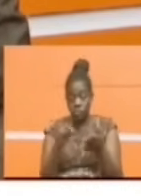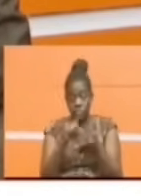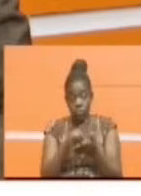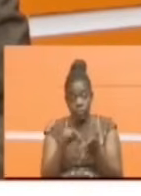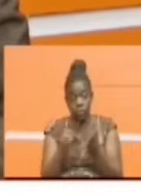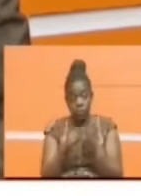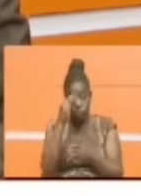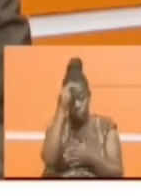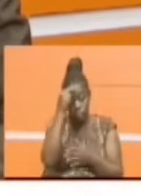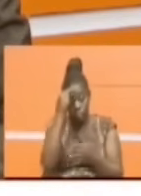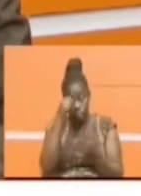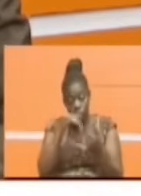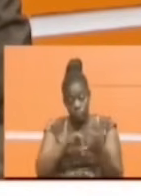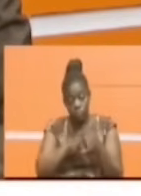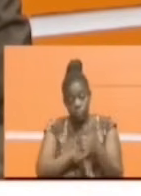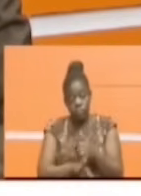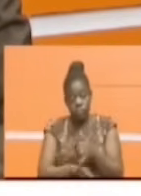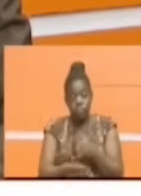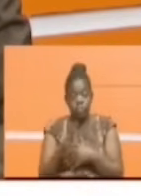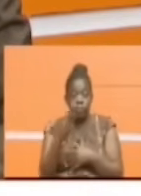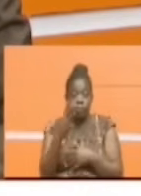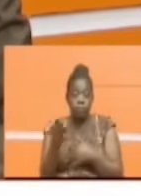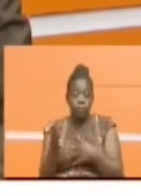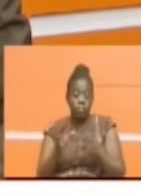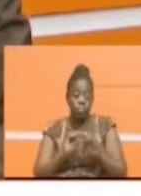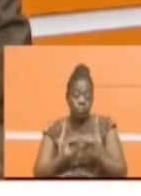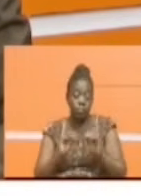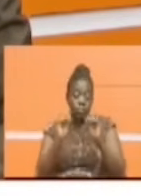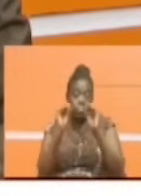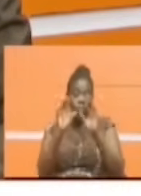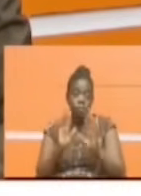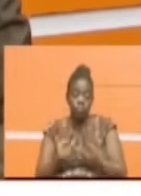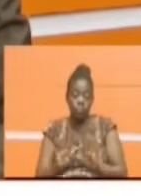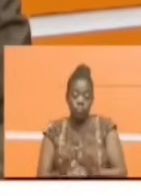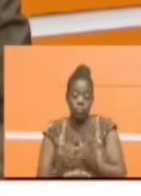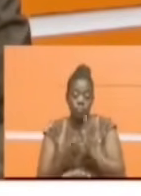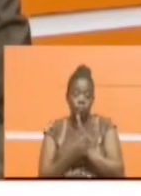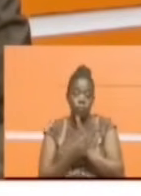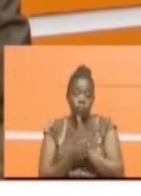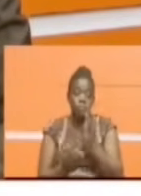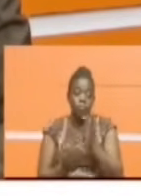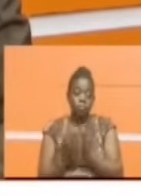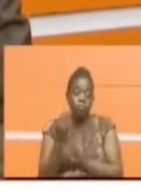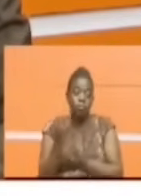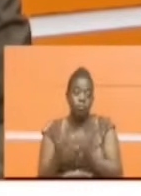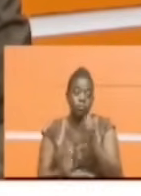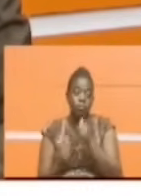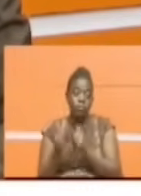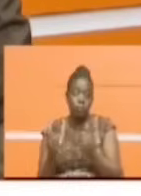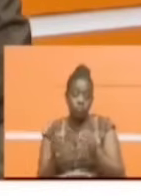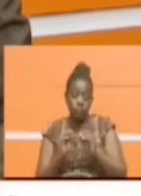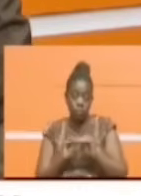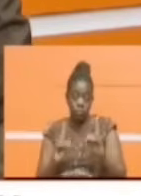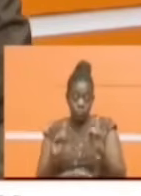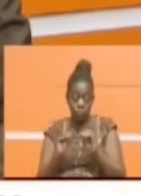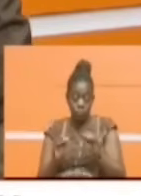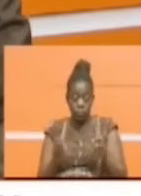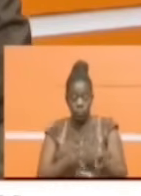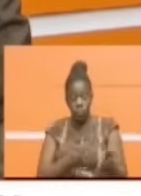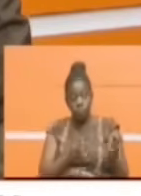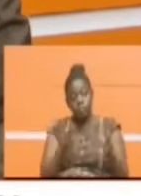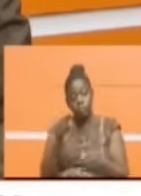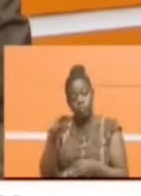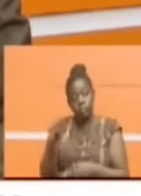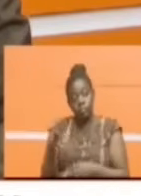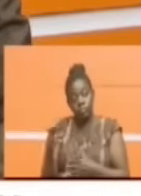pulojekiti ez'abayizi abasinya eyookuna abasomesa abakugu mu bagenda n'okuyita okubabangula mu ngeri